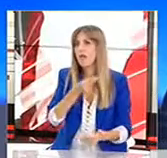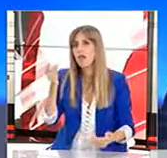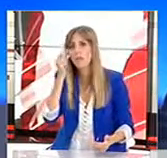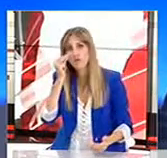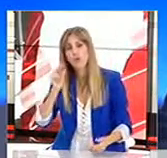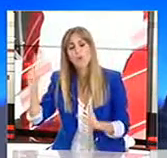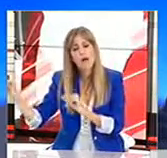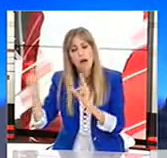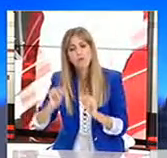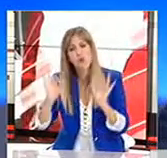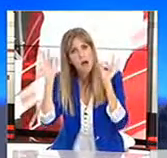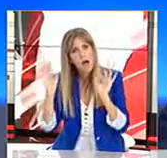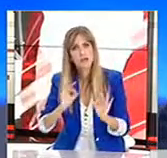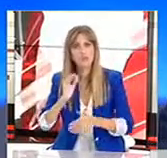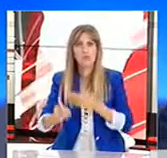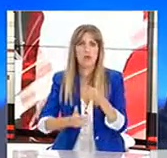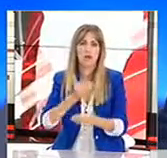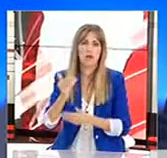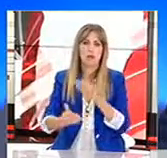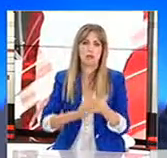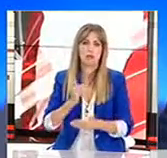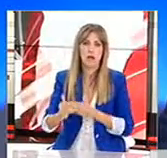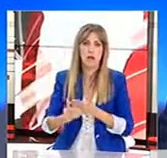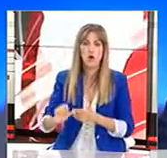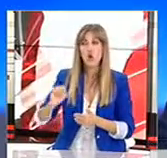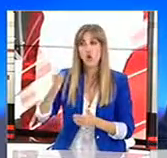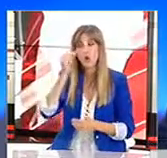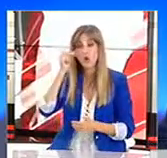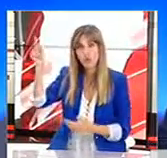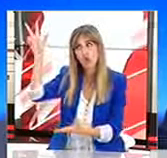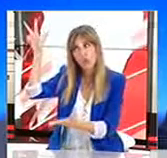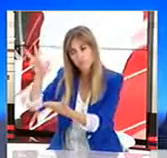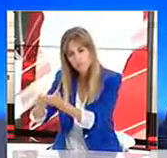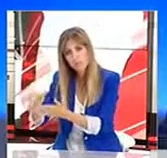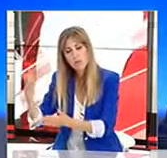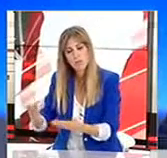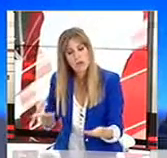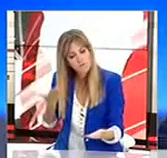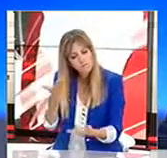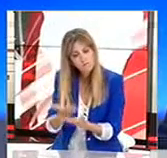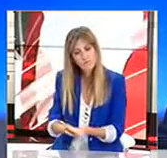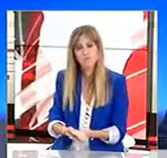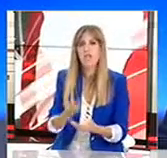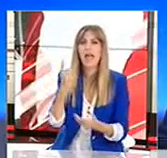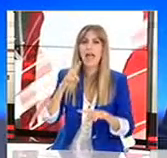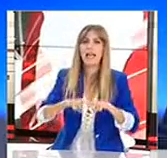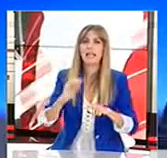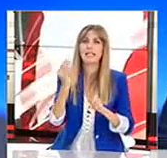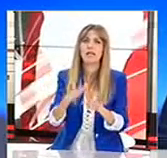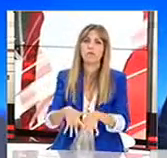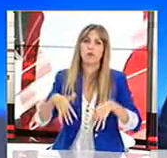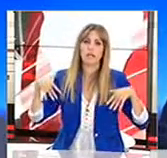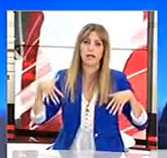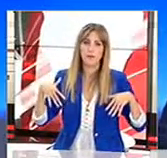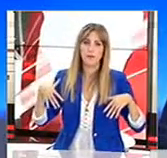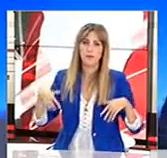αρχή της τοποθέτησής μου. Όσοι θεωρούν ότι είναι τόσο πολύ επιζήμια πια αυτή η συμφωνία, η οποία θα κυρωθεί